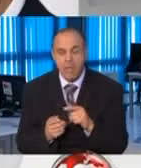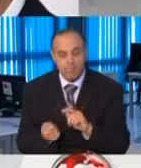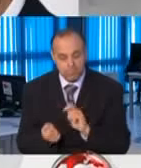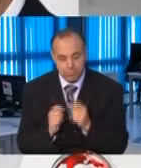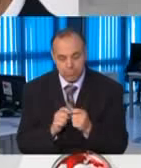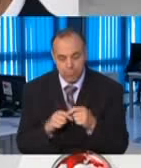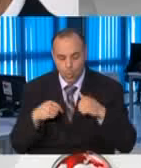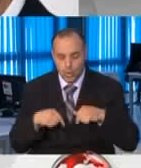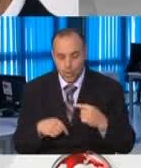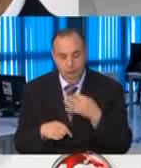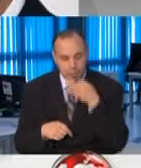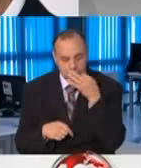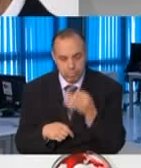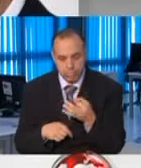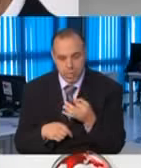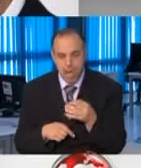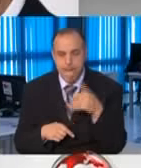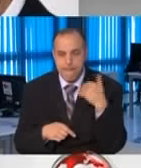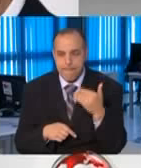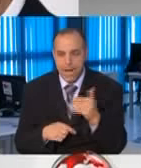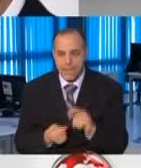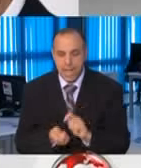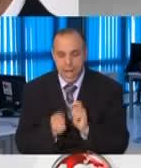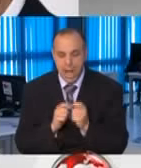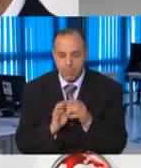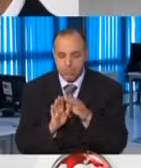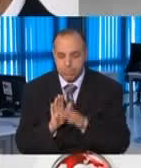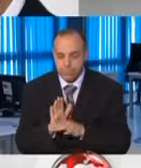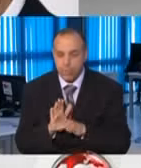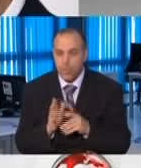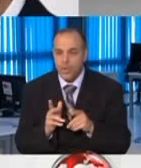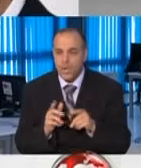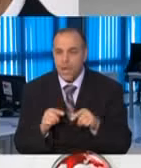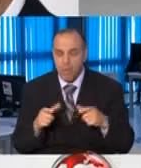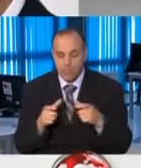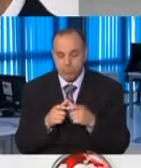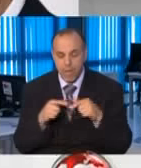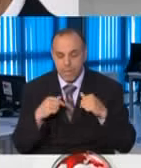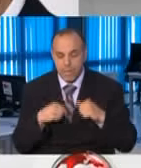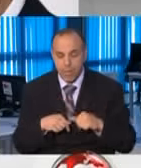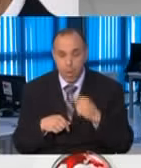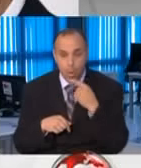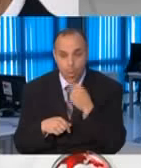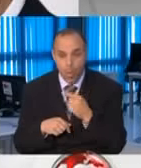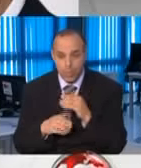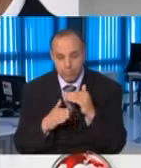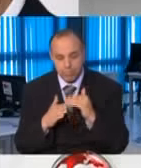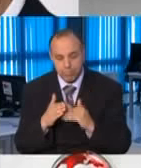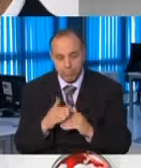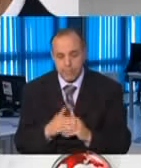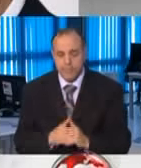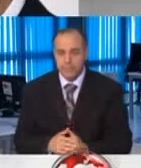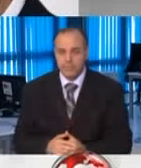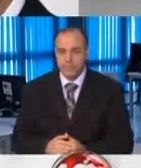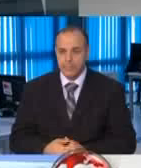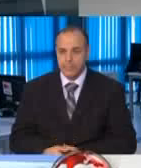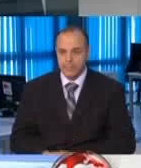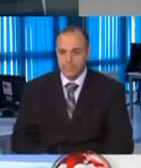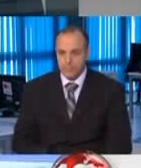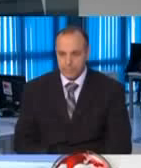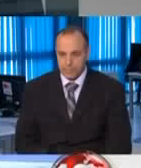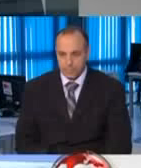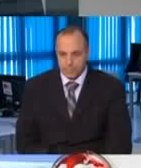التحوير قال الصيد إنه سيقوم بمقتضاه بإعادة هيكلة وتعديل الفريق الحكومي وتقليص حجمه.